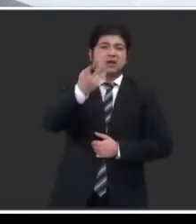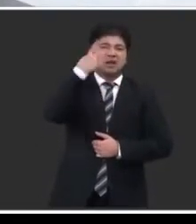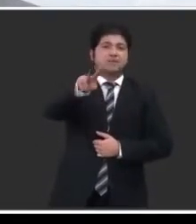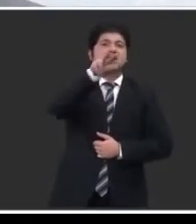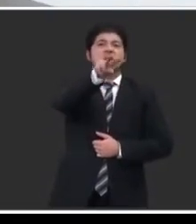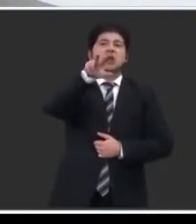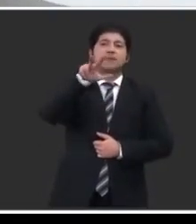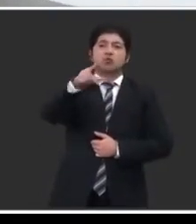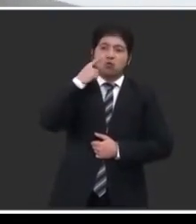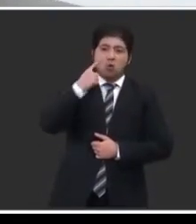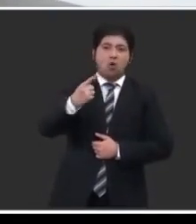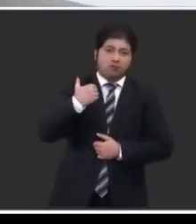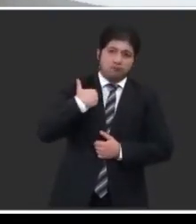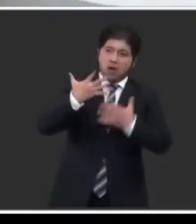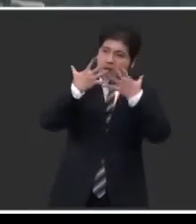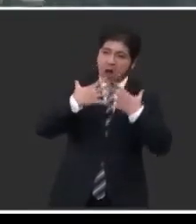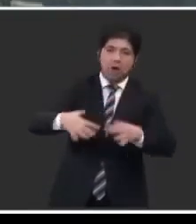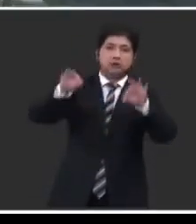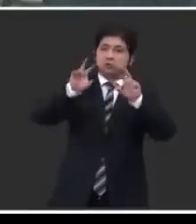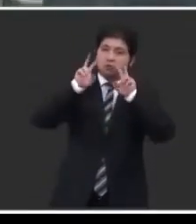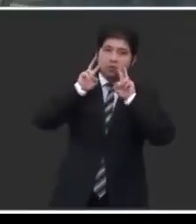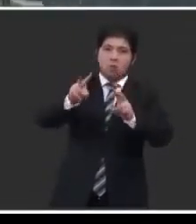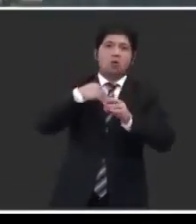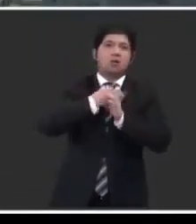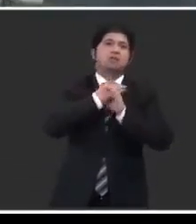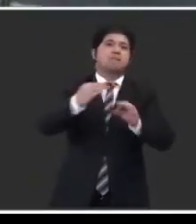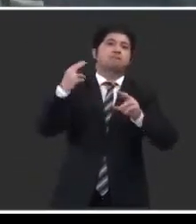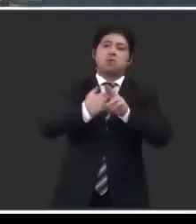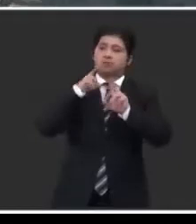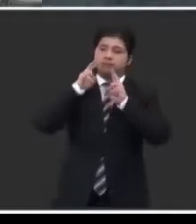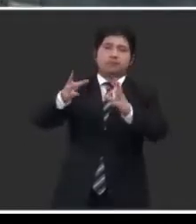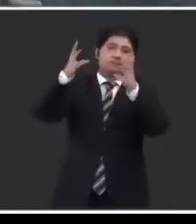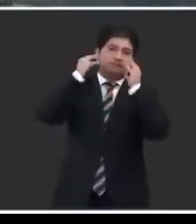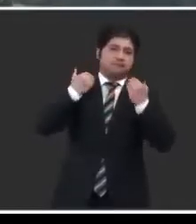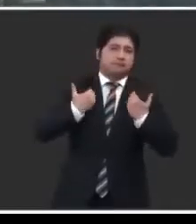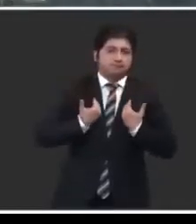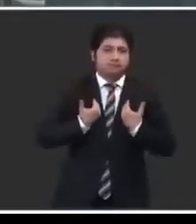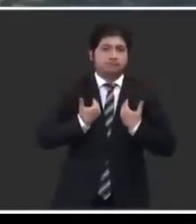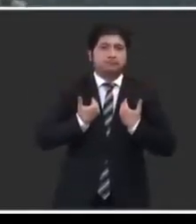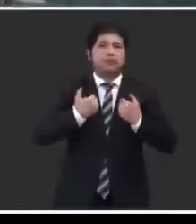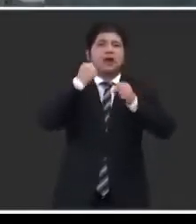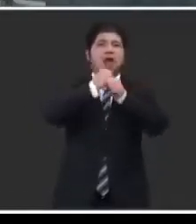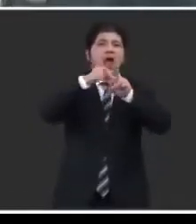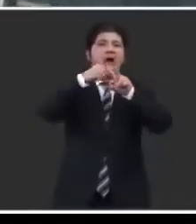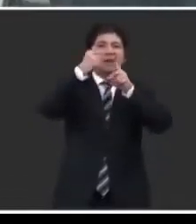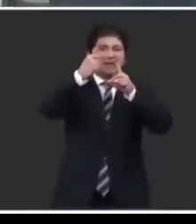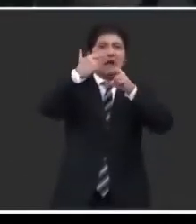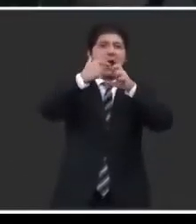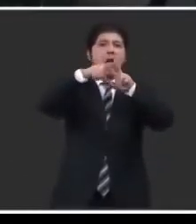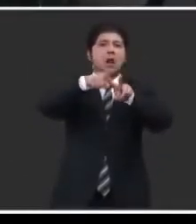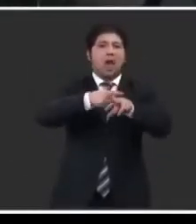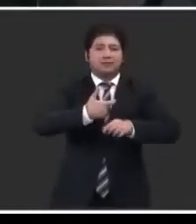2023'e nasıl hazırlandığının en güzel ifadesiydi Gazi Ray ile yapımı